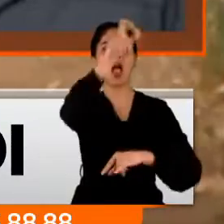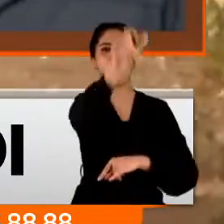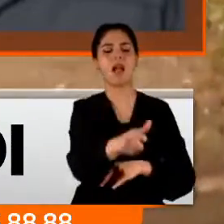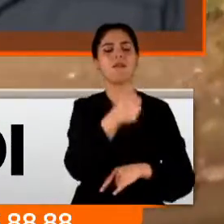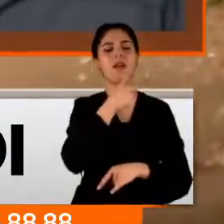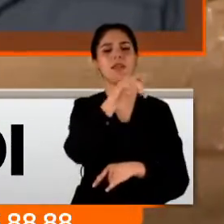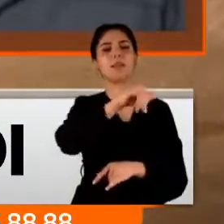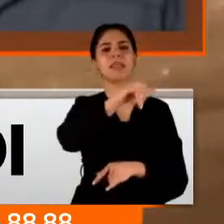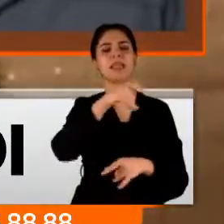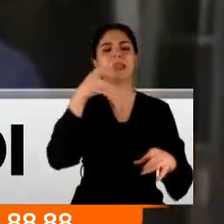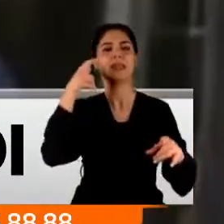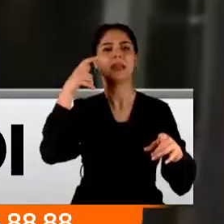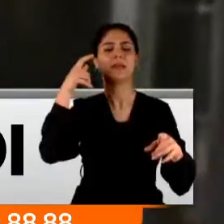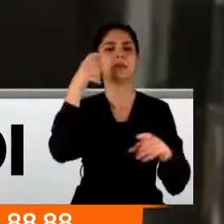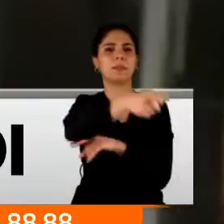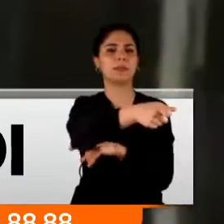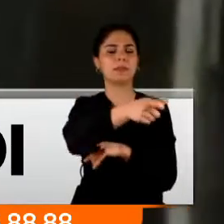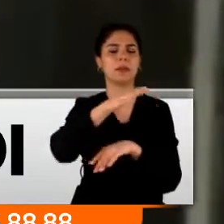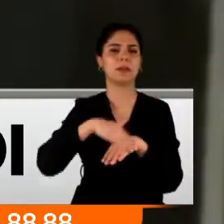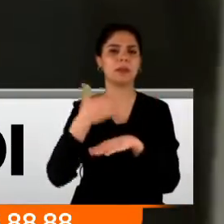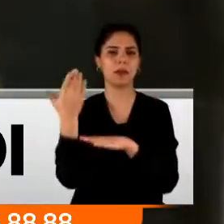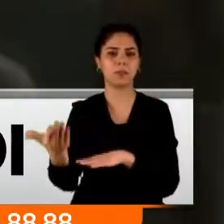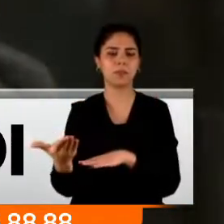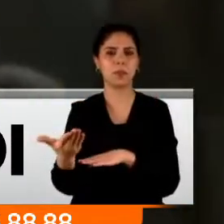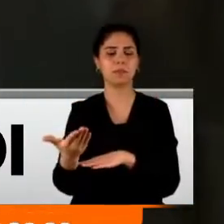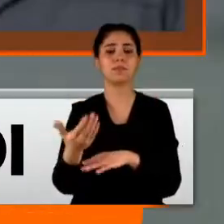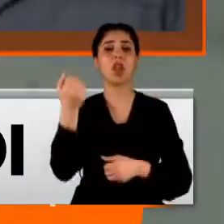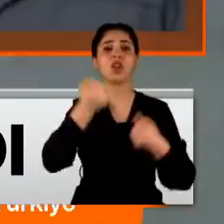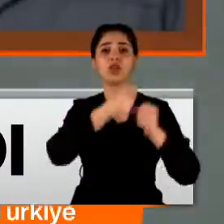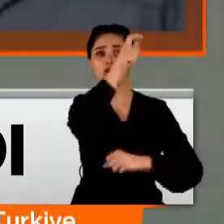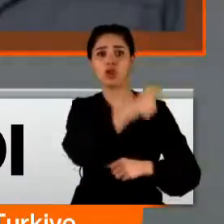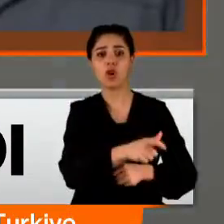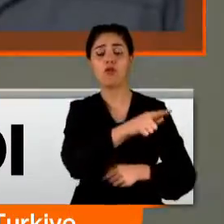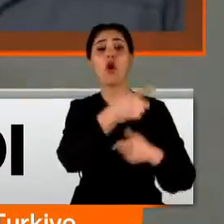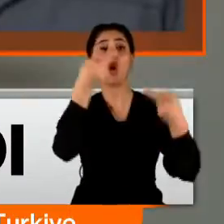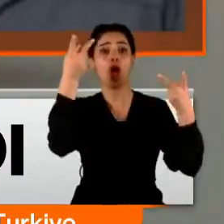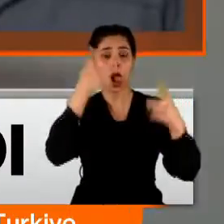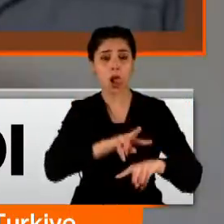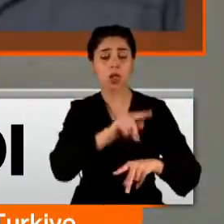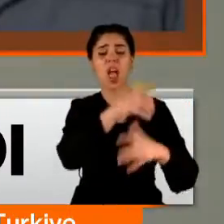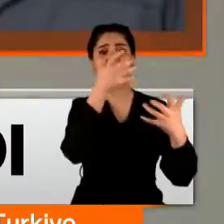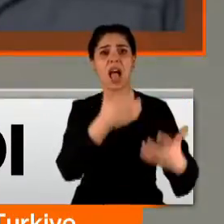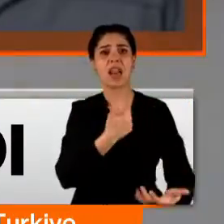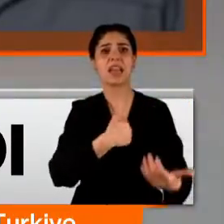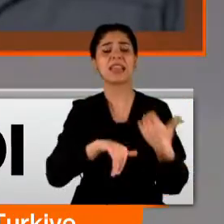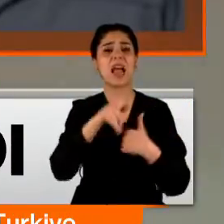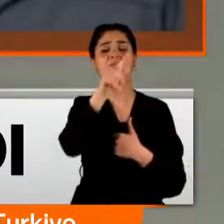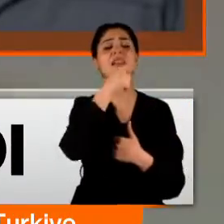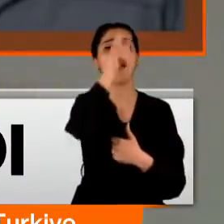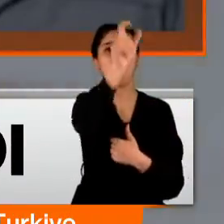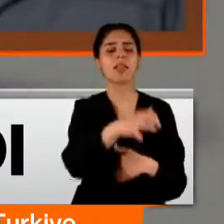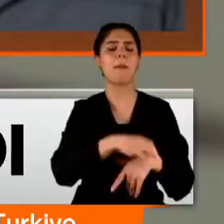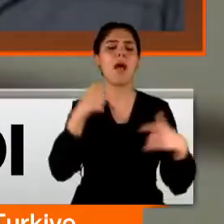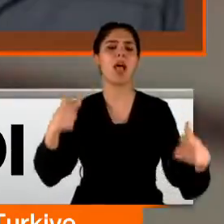yakın mesafeden Kalaşnikov silahla yaylım ateşine tuttu. Şoför Murat Demirtaş olay yerinde, ağır yaralanan Falyalı ise